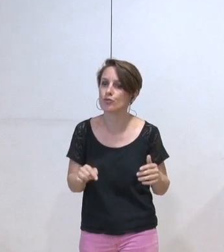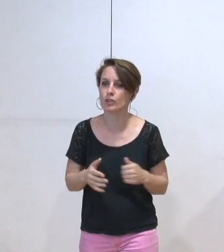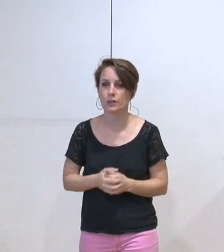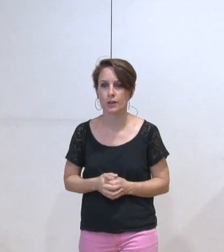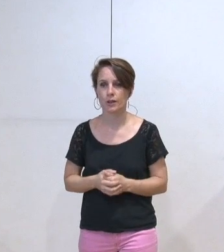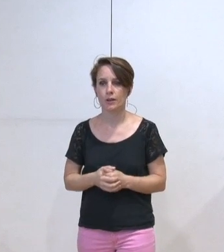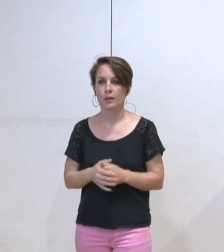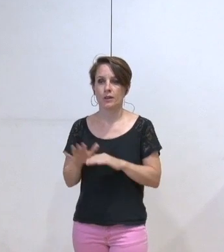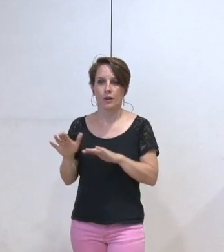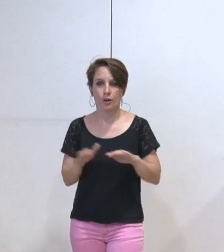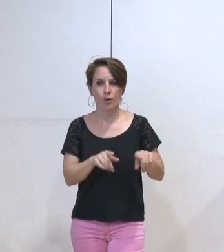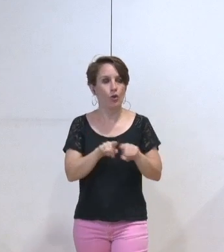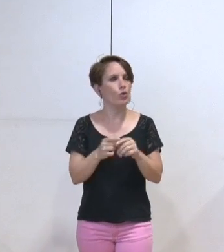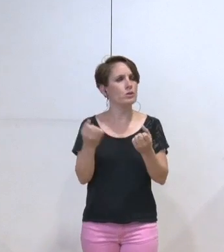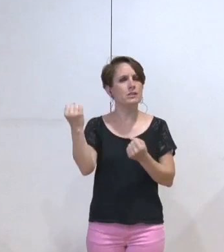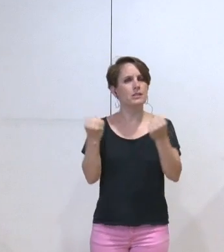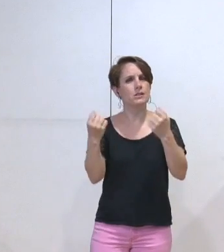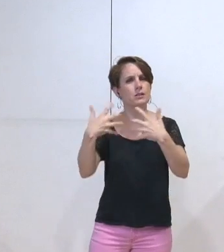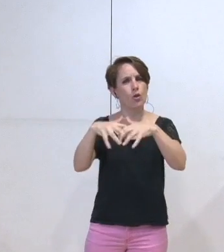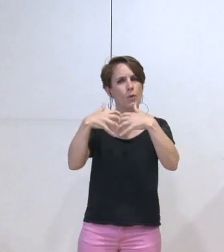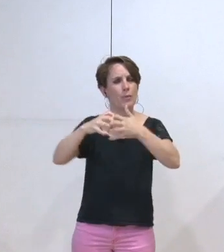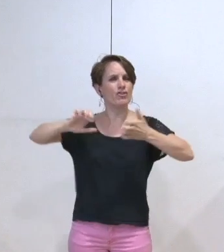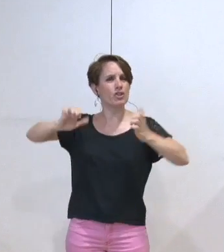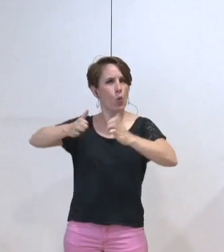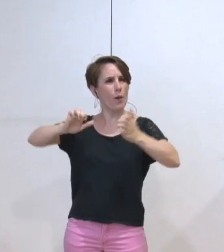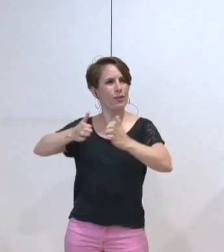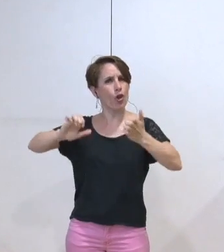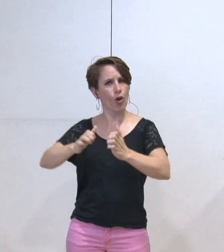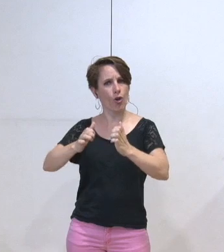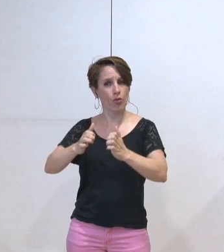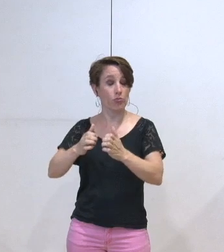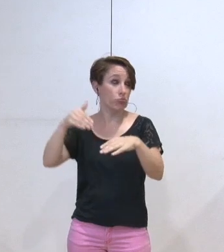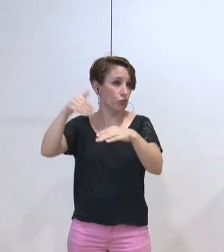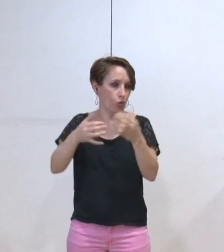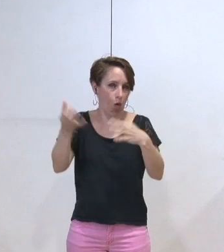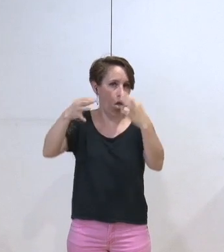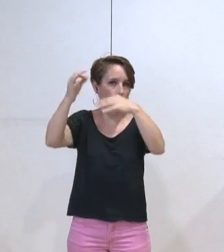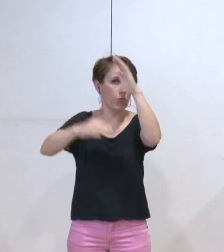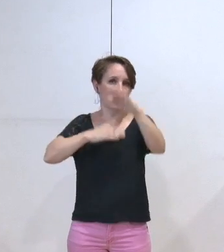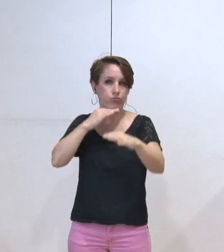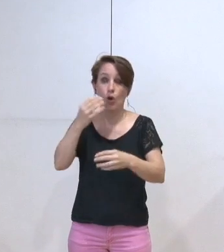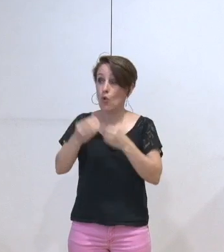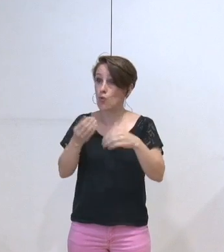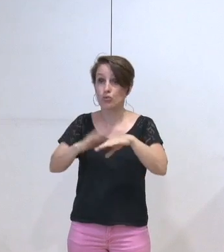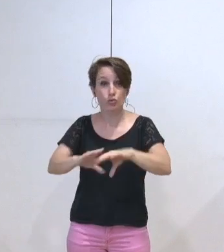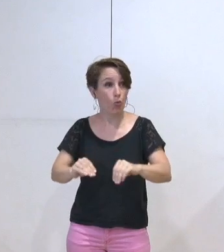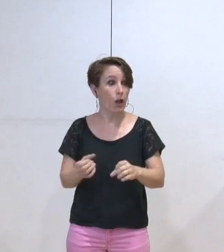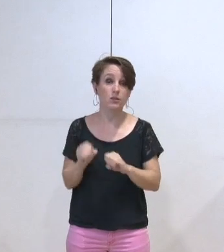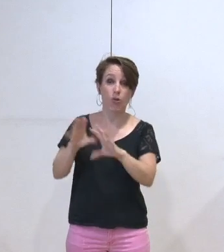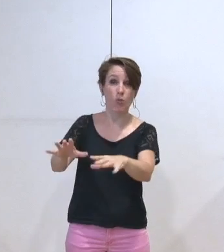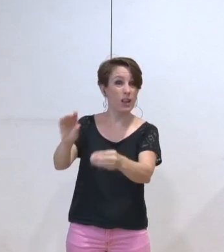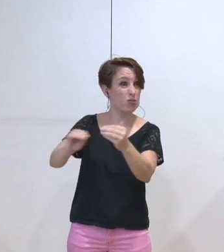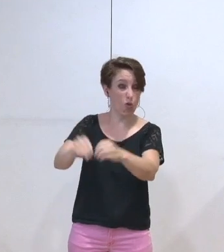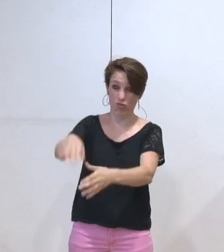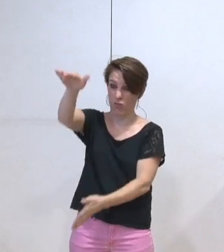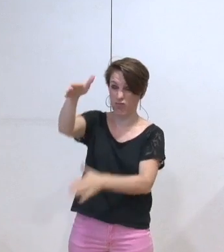compacteurs notamment destiné au seuls commerçants du marché et enfin de volumineux encombrants qui sont laissés sur place alors que ce